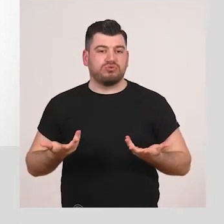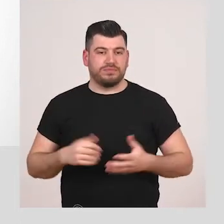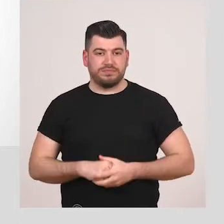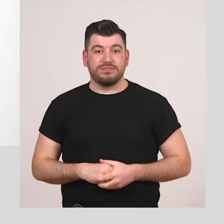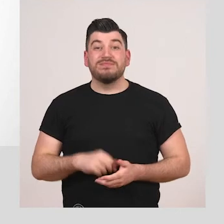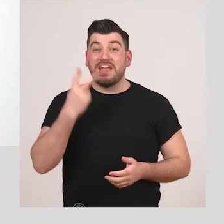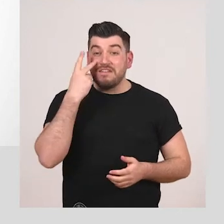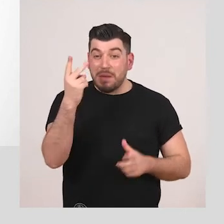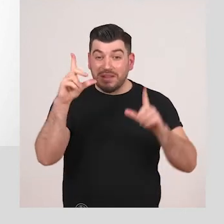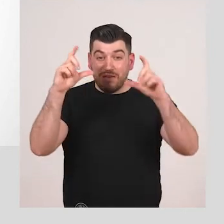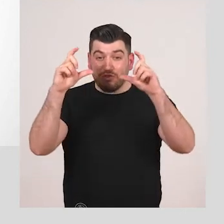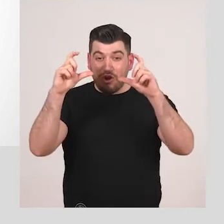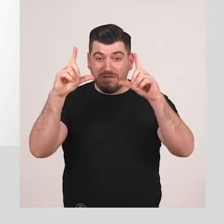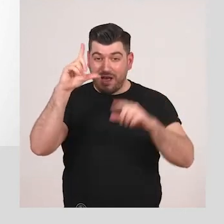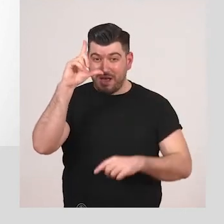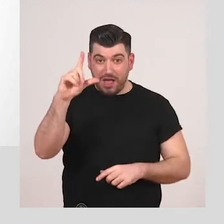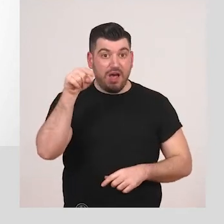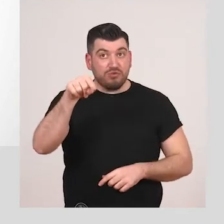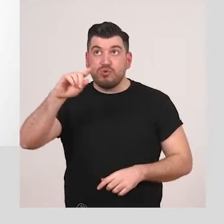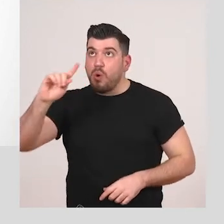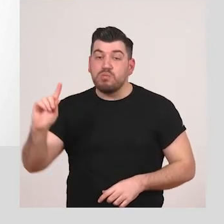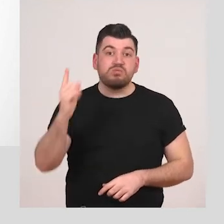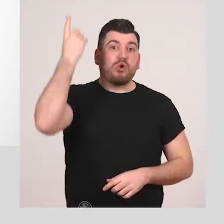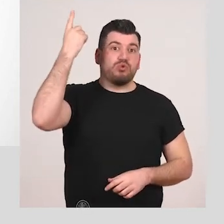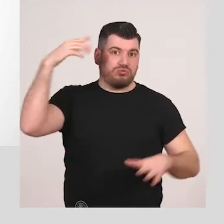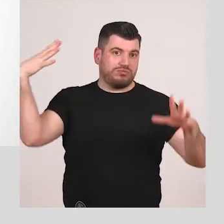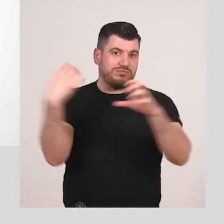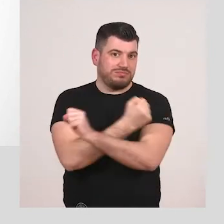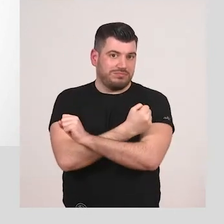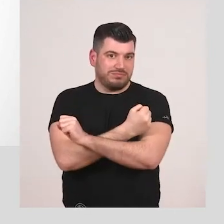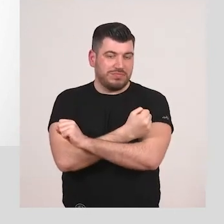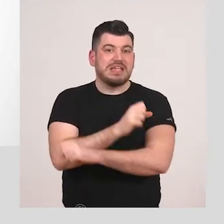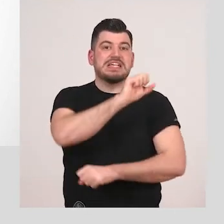πρώτο νικητή του ιστορικού μαραθωνίου, τον Σπύρο Λούι.